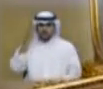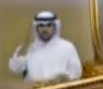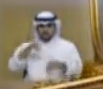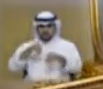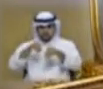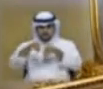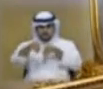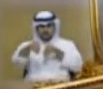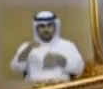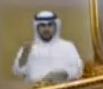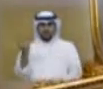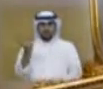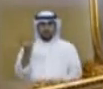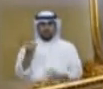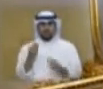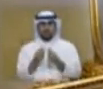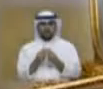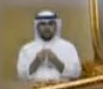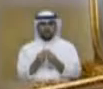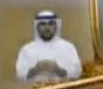الخبرات، ننقل هذه